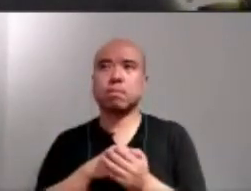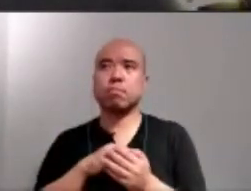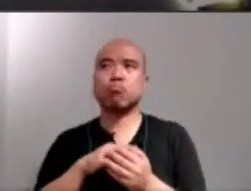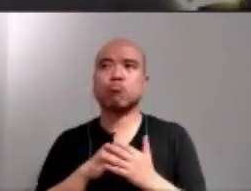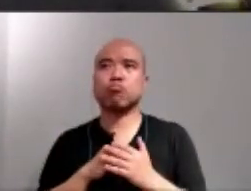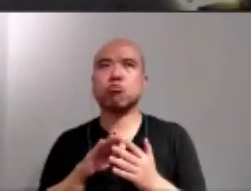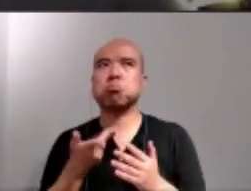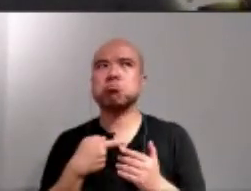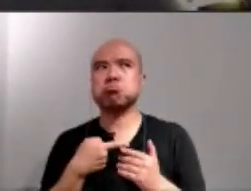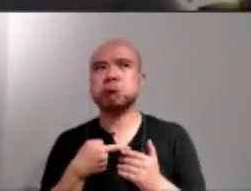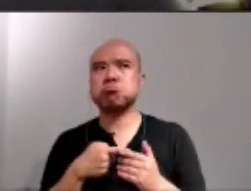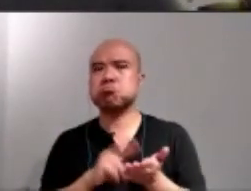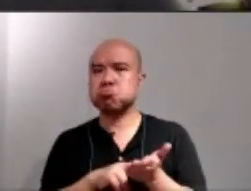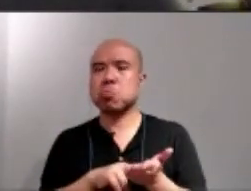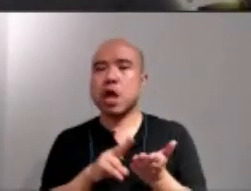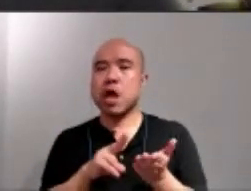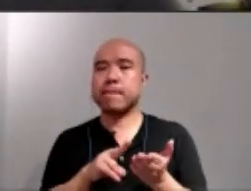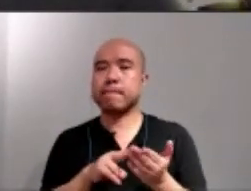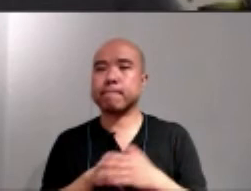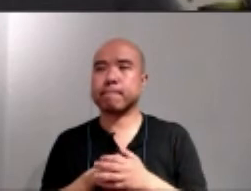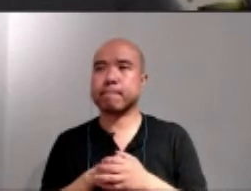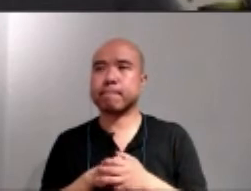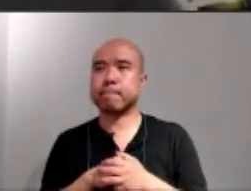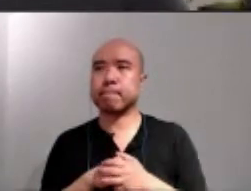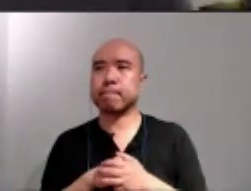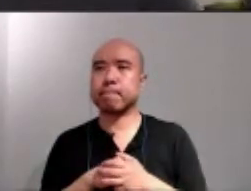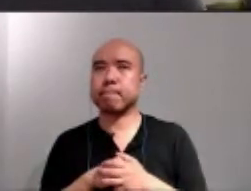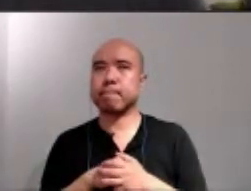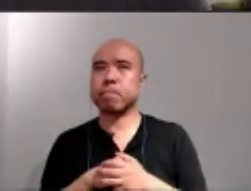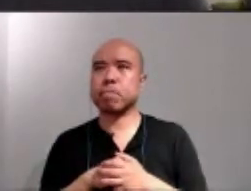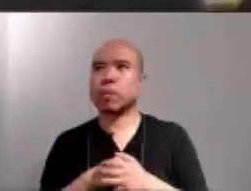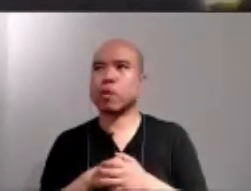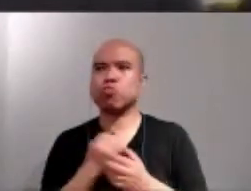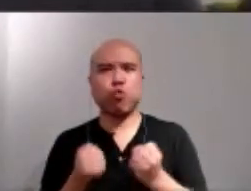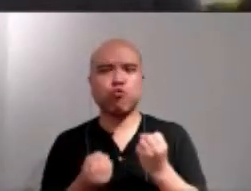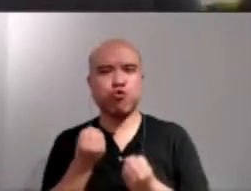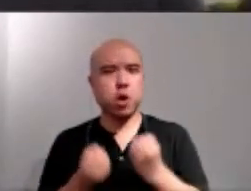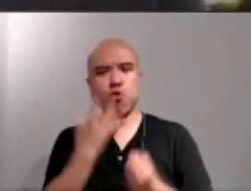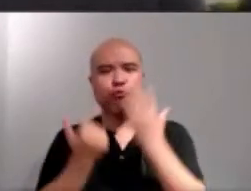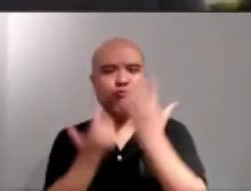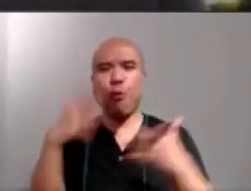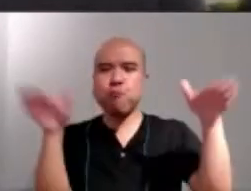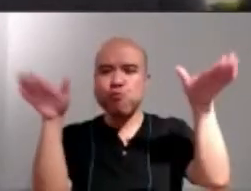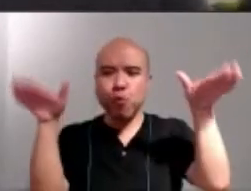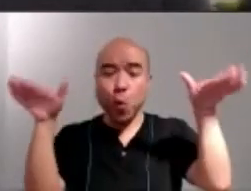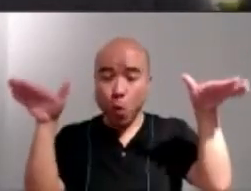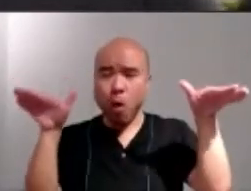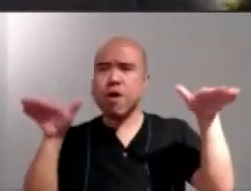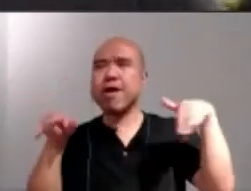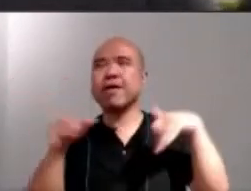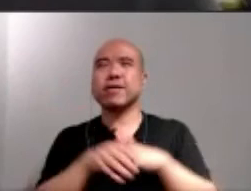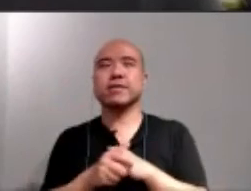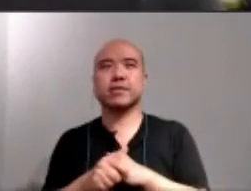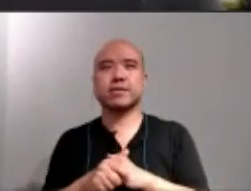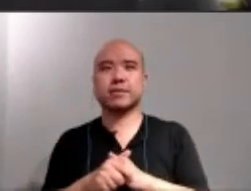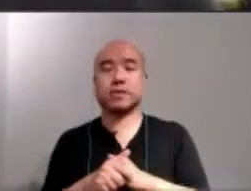深信是 會我不知道是不是火鳳凰這樣，是但是我相信是會有這一天的。